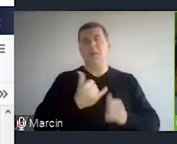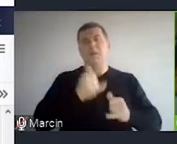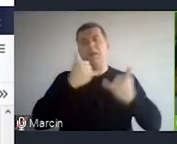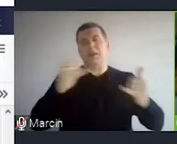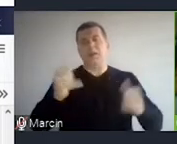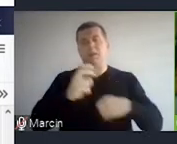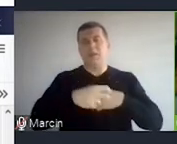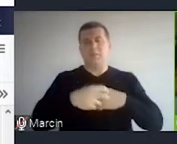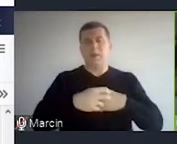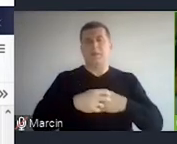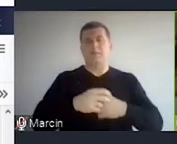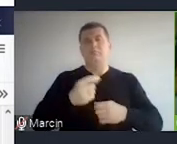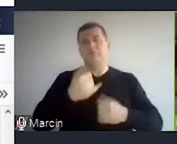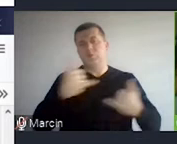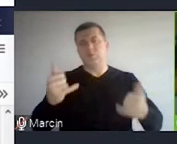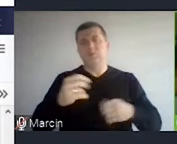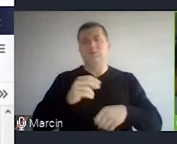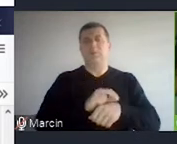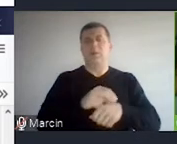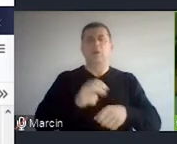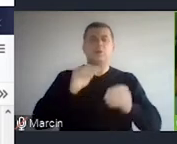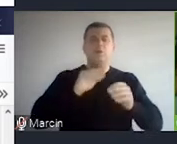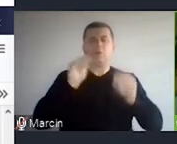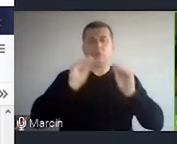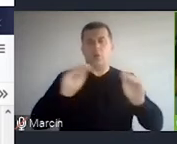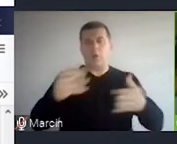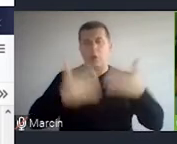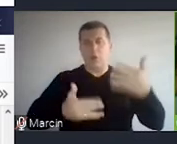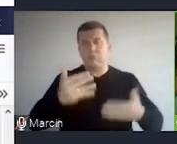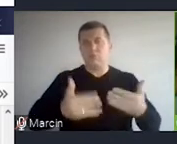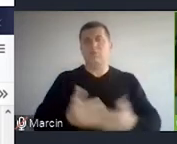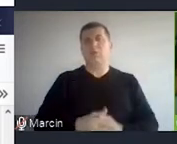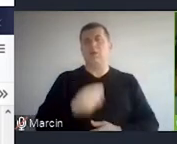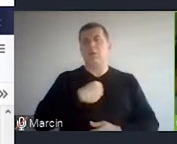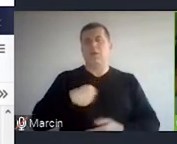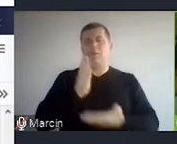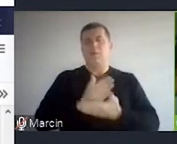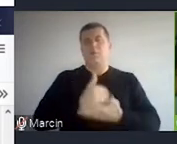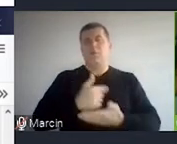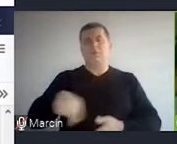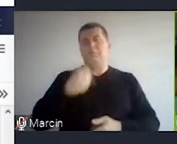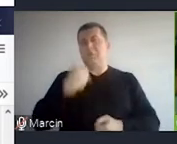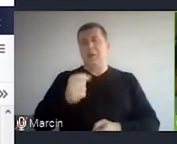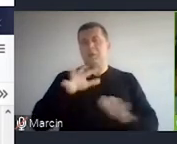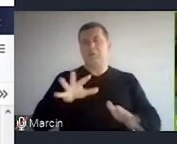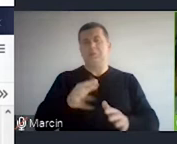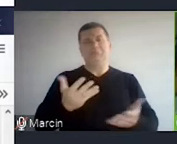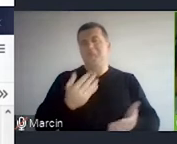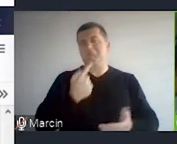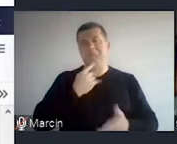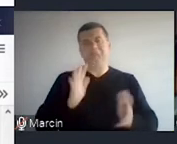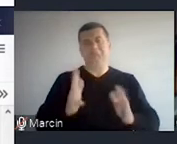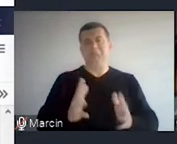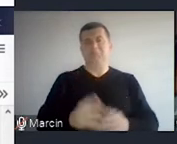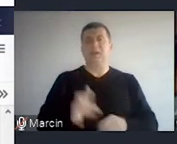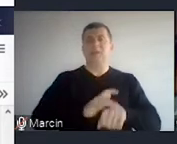badania profilaktyczne, na szkolenia komputerowe, natomiast u nas w województwie jakoś tego bardzo dużo nie jest.